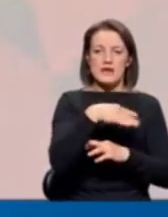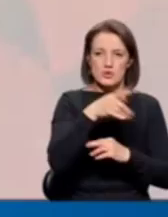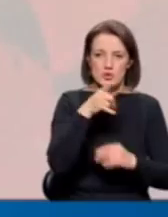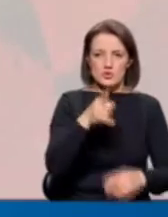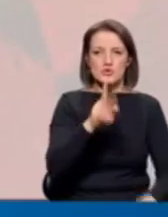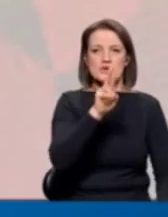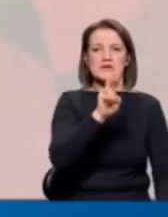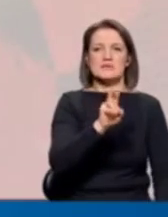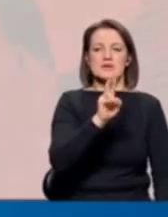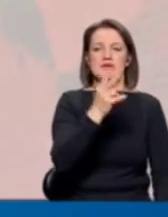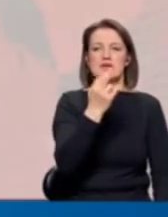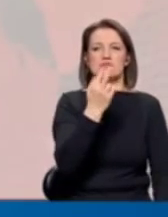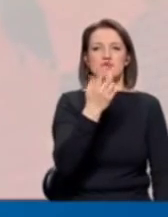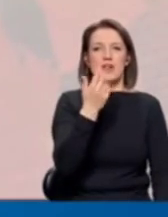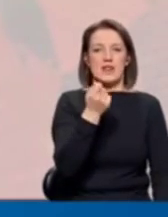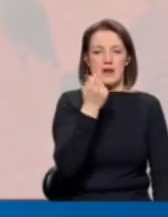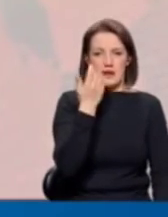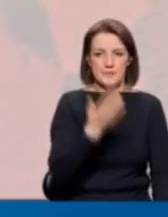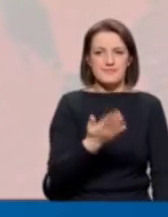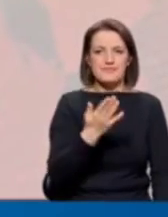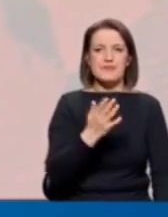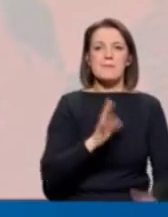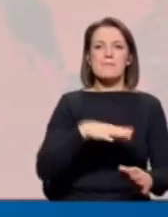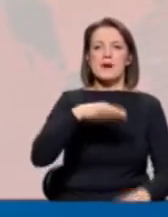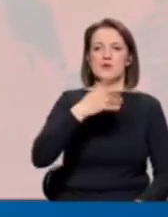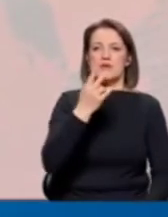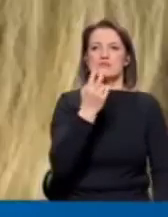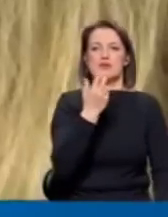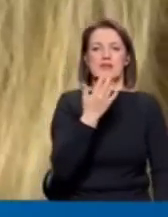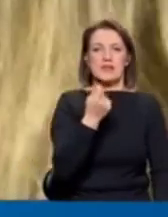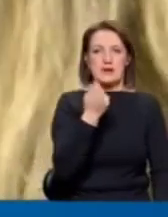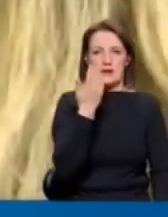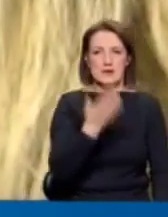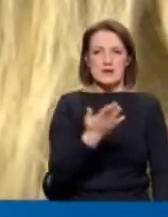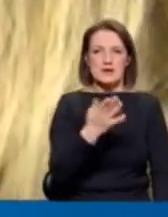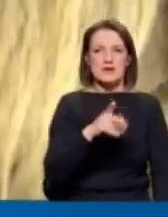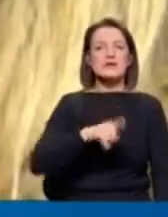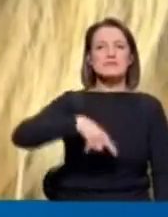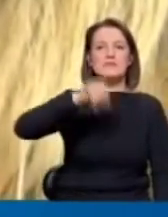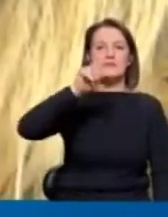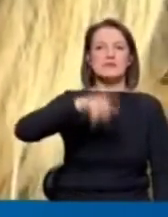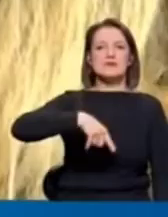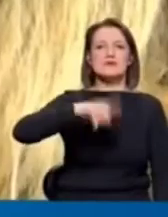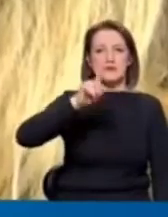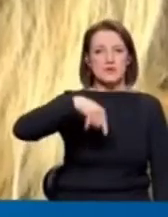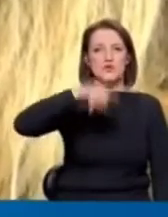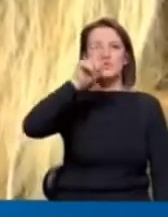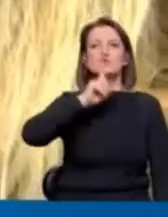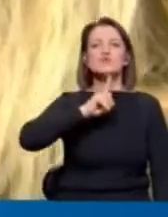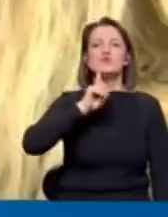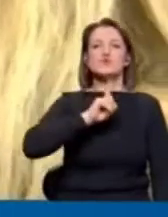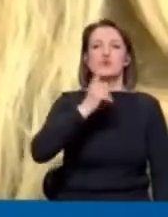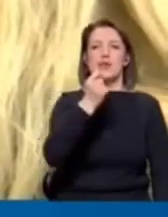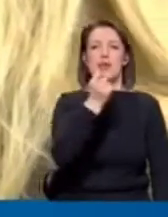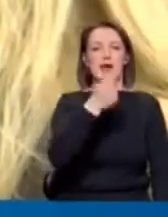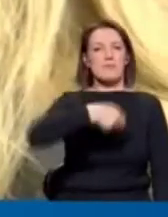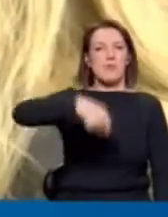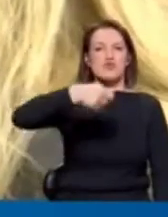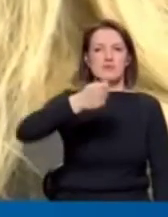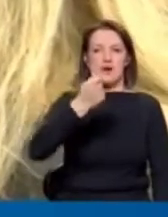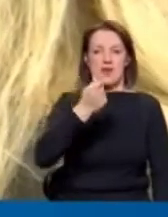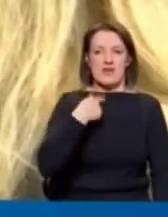biber 18 karnabahar 12-15 maydanoz 2 buçuk lira bize